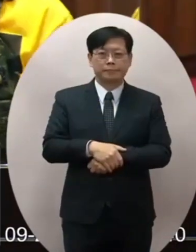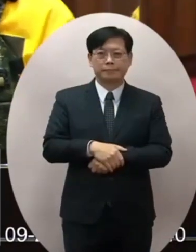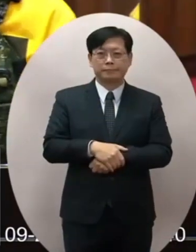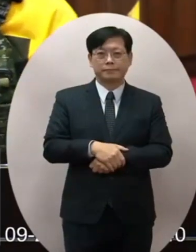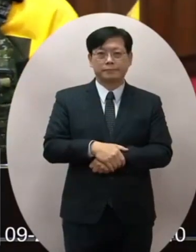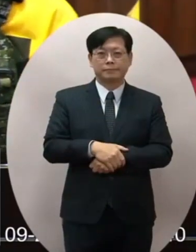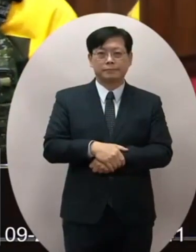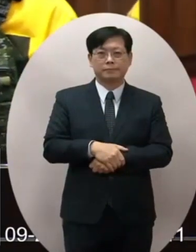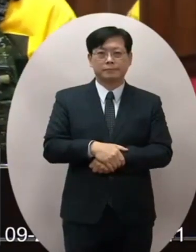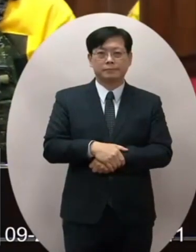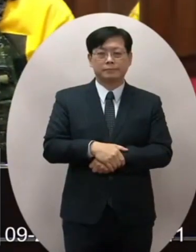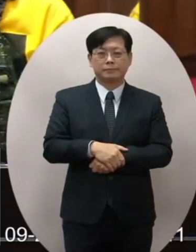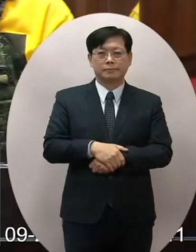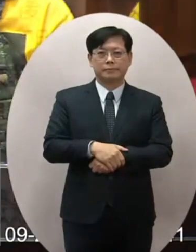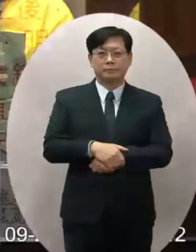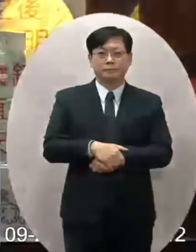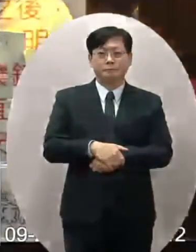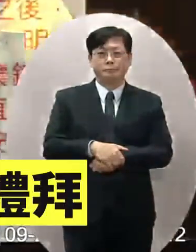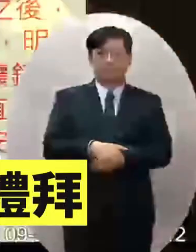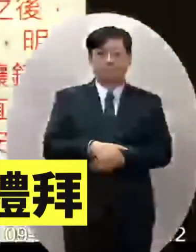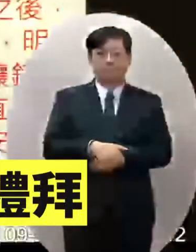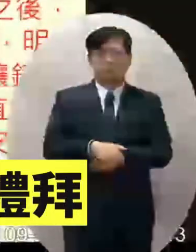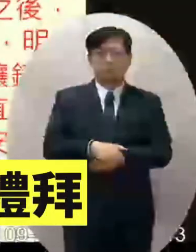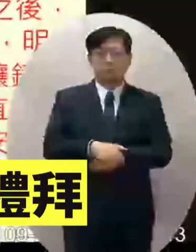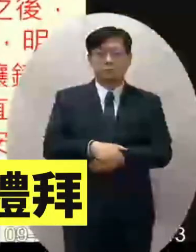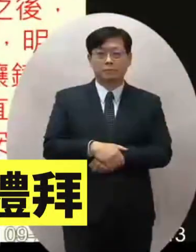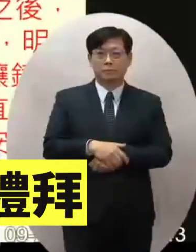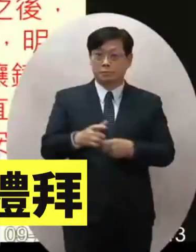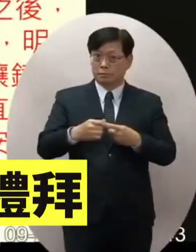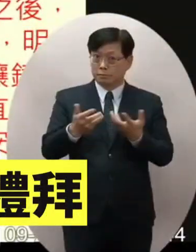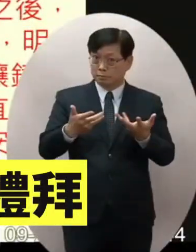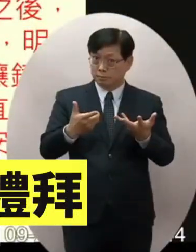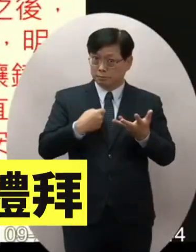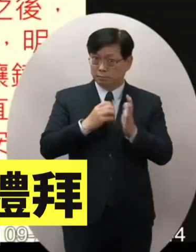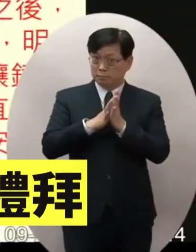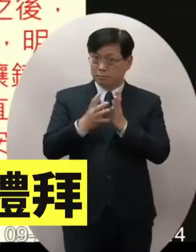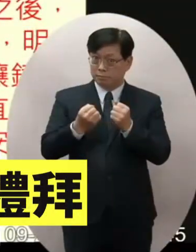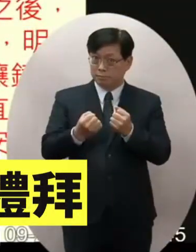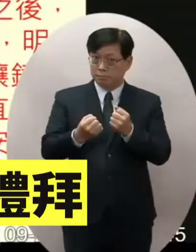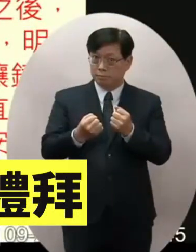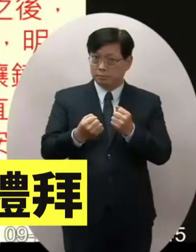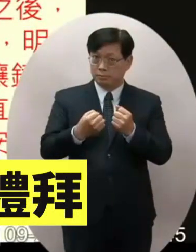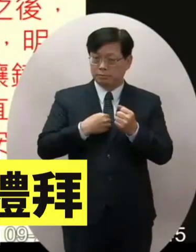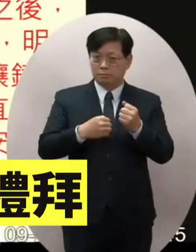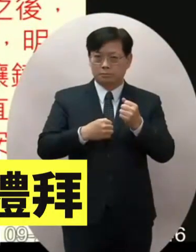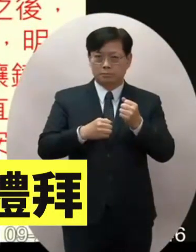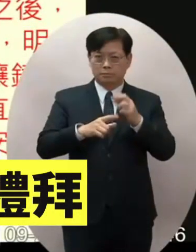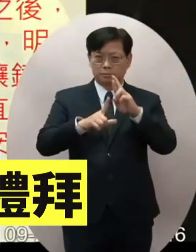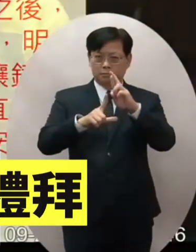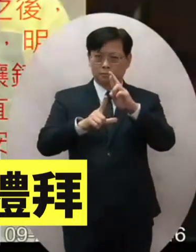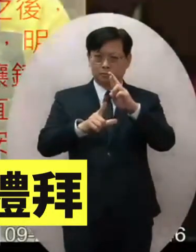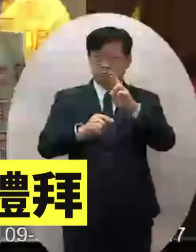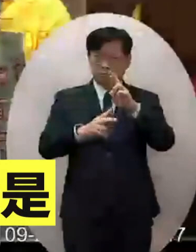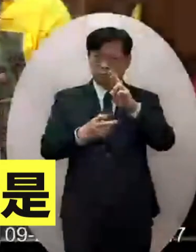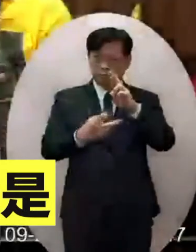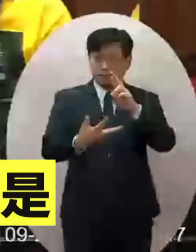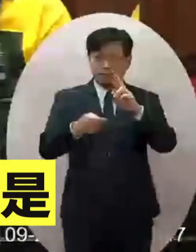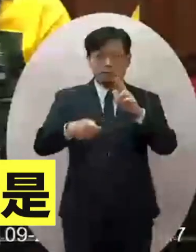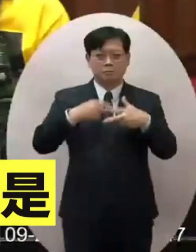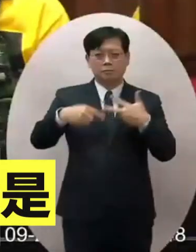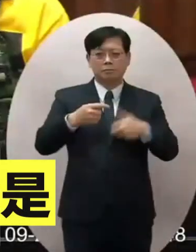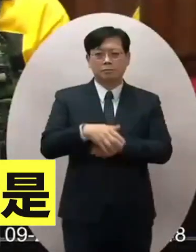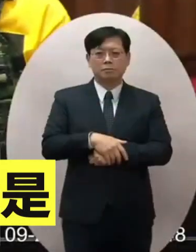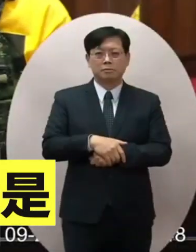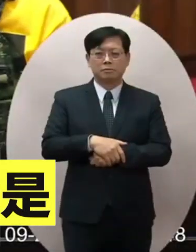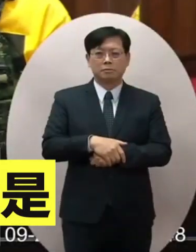事情，我们应该是会排在27号那个礼拜，因为我